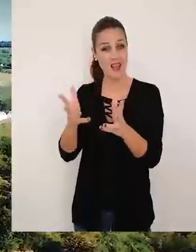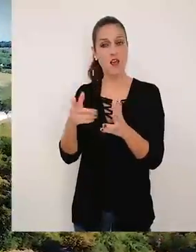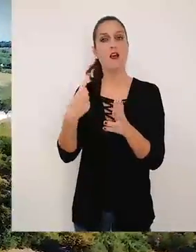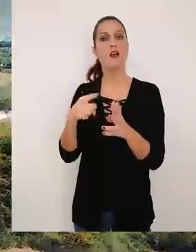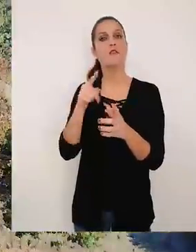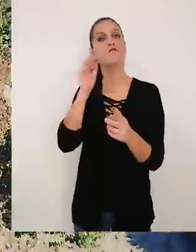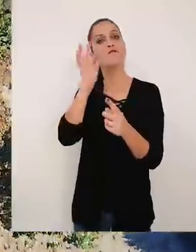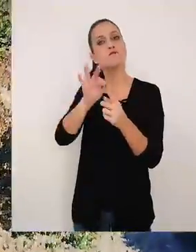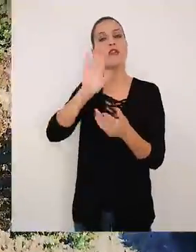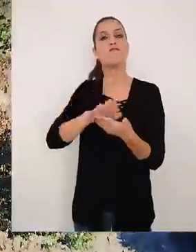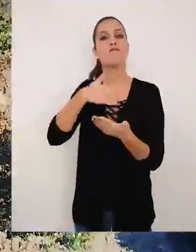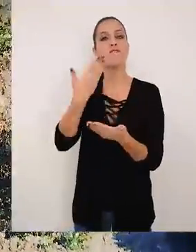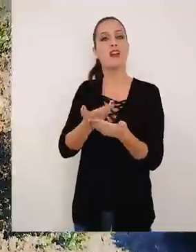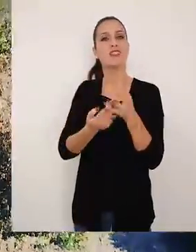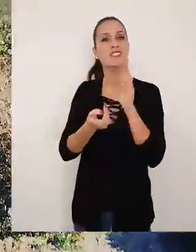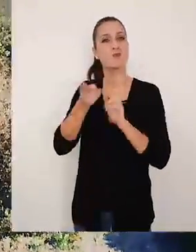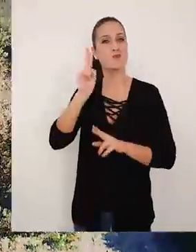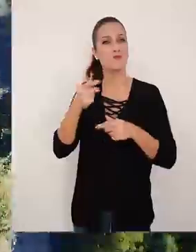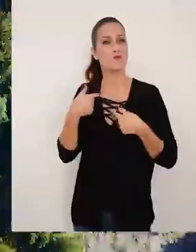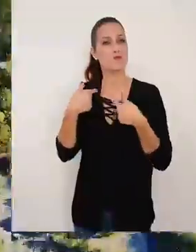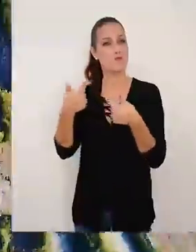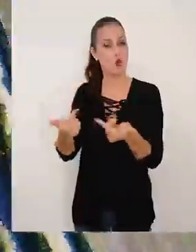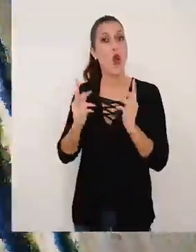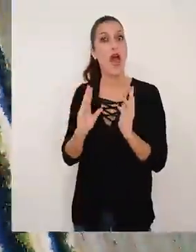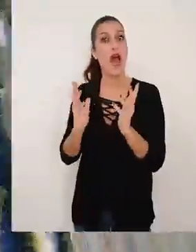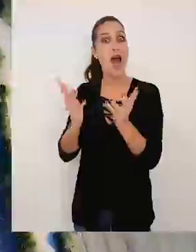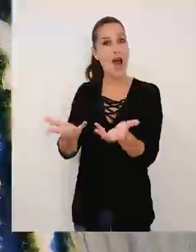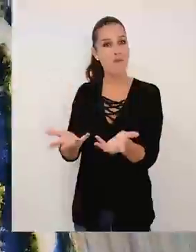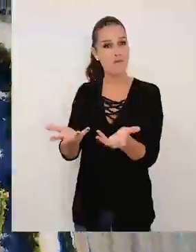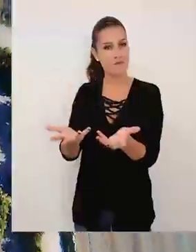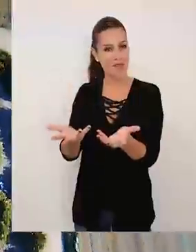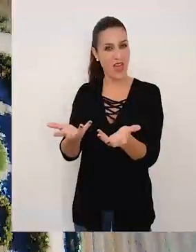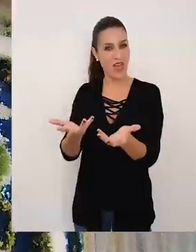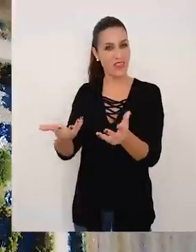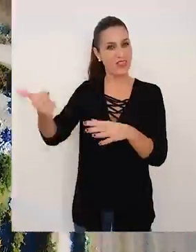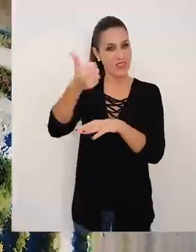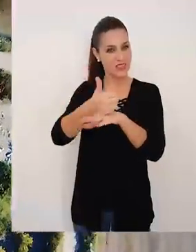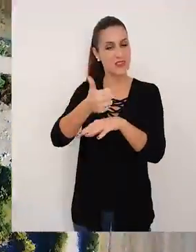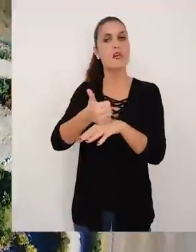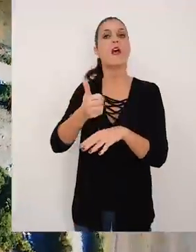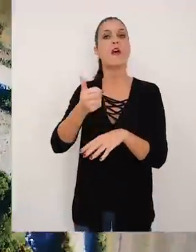di valorizzazione della biodiversità ambientale della penisola salentina.